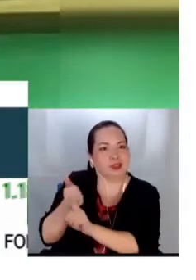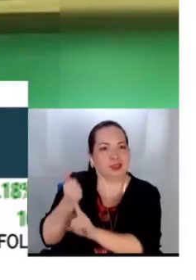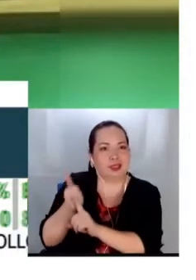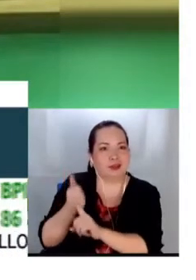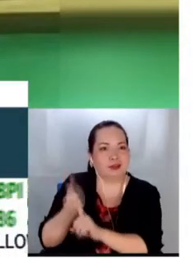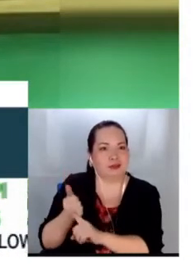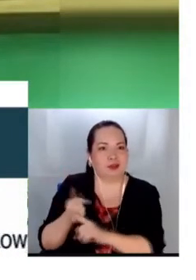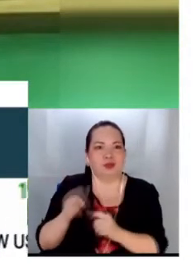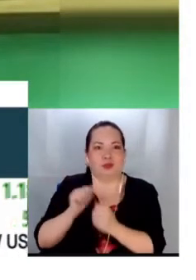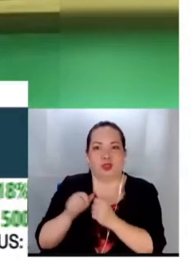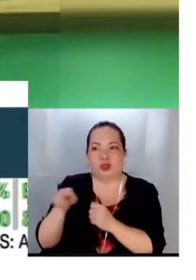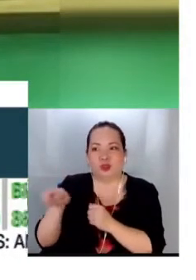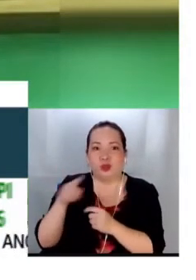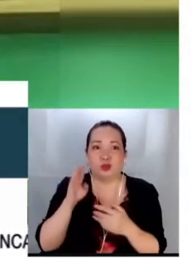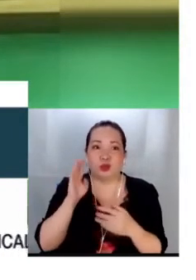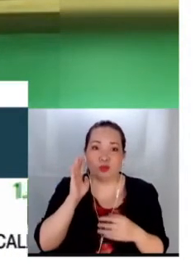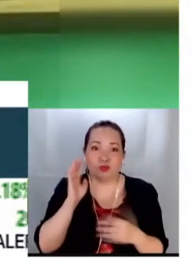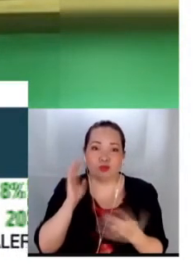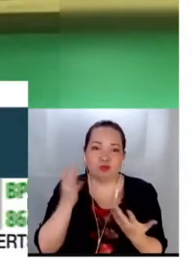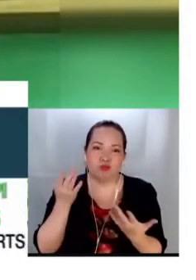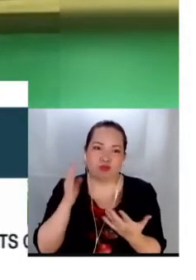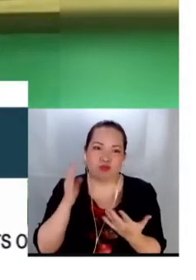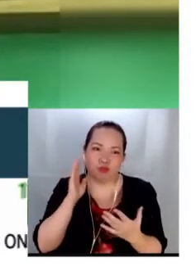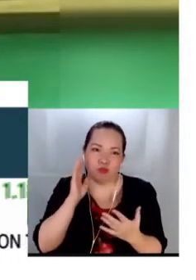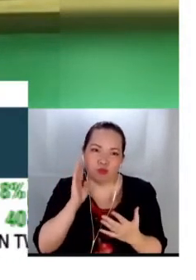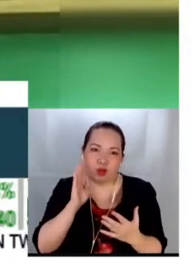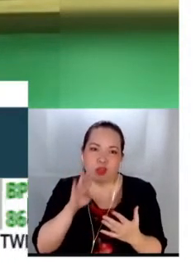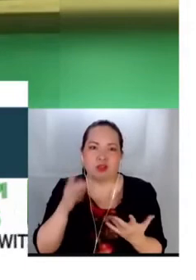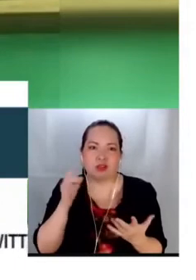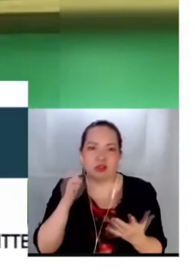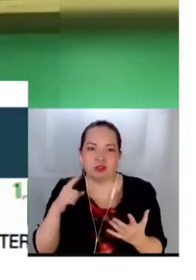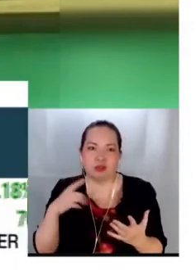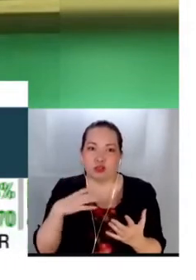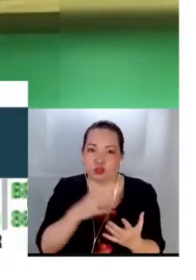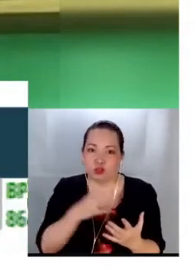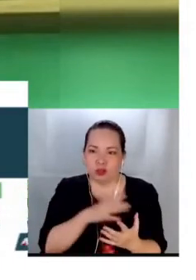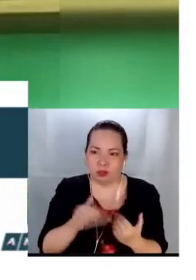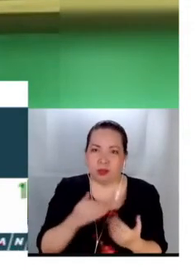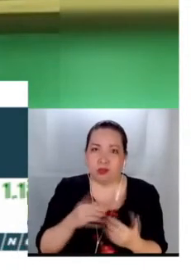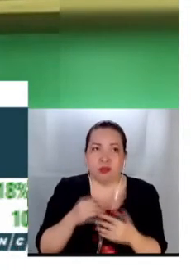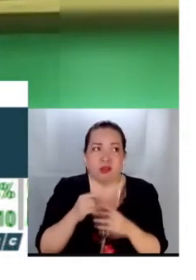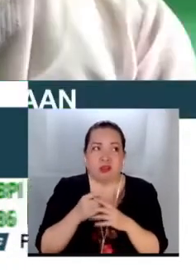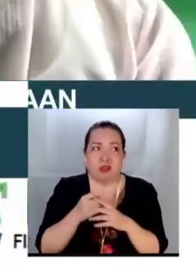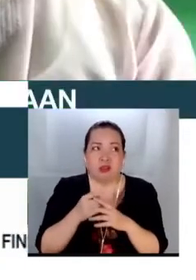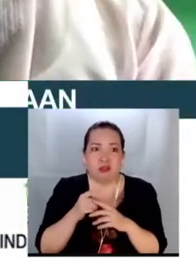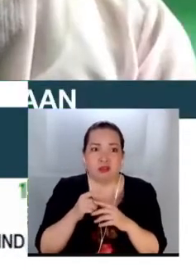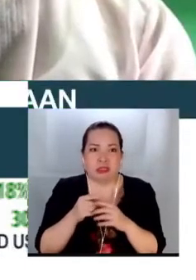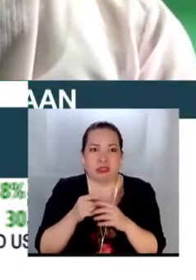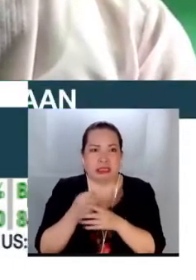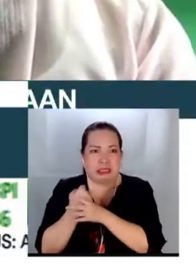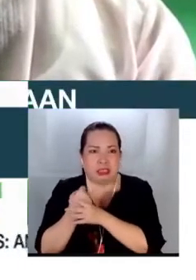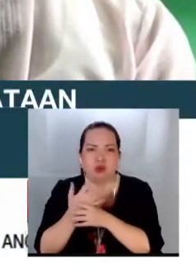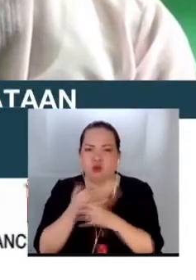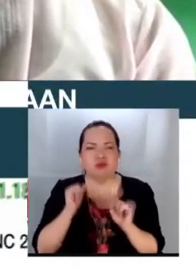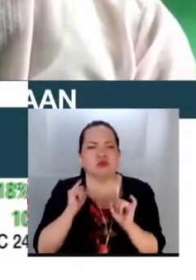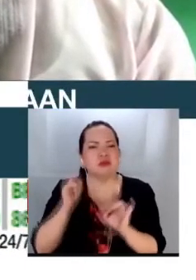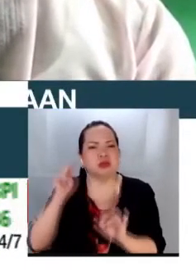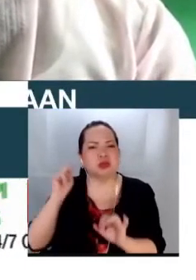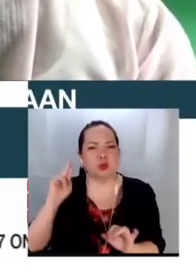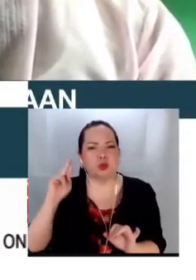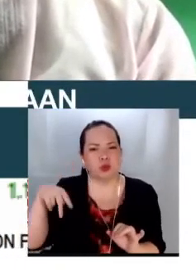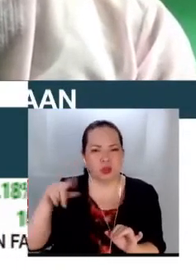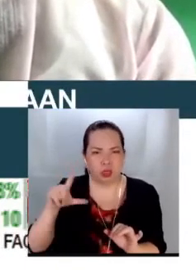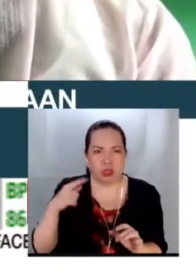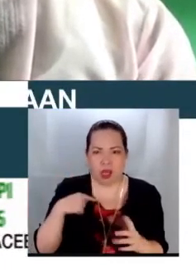patalim yung mga kapatid nating minorya para sabihin nila o tumanggi na, hindi, sa NUPL pa rin kami. May mga abogado nagpupunta doon